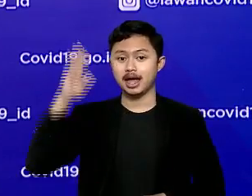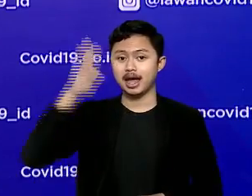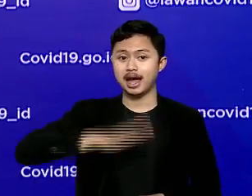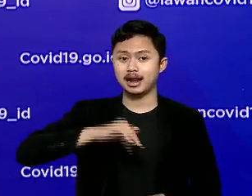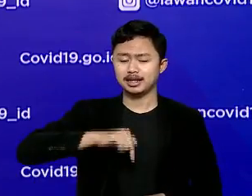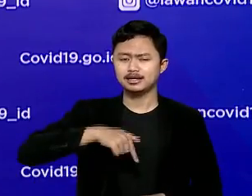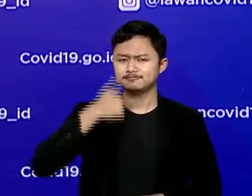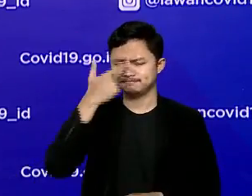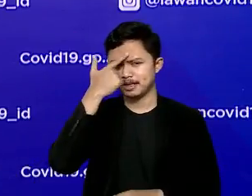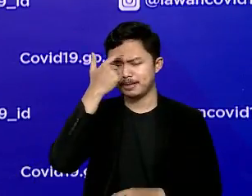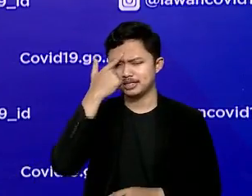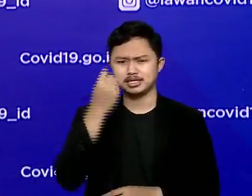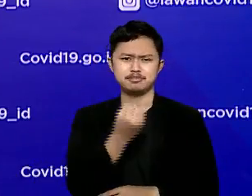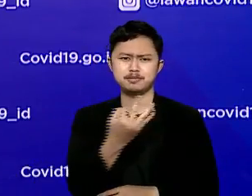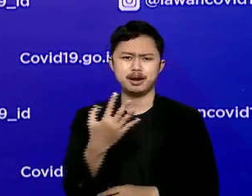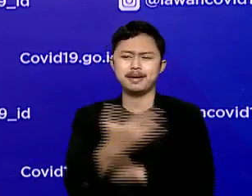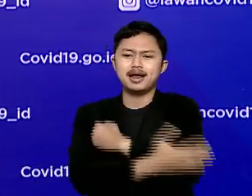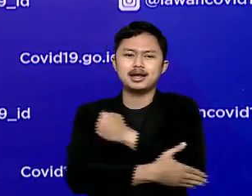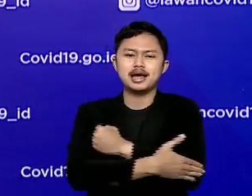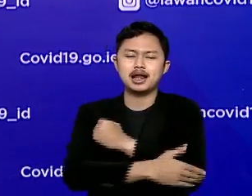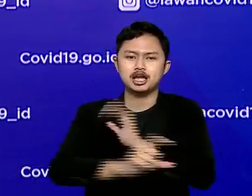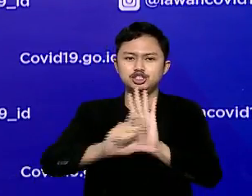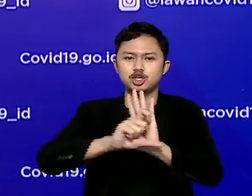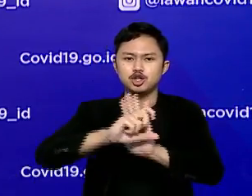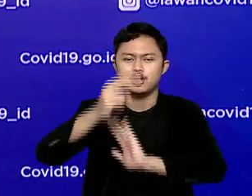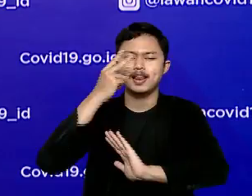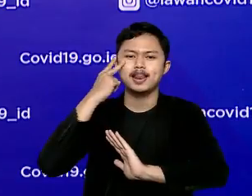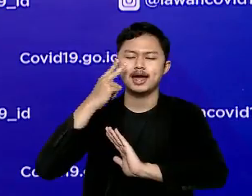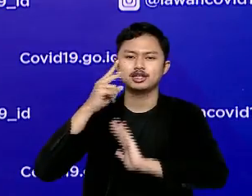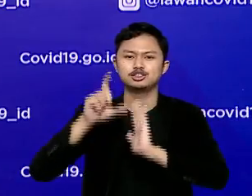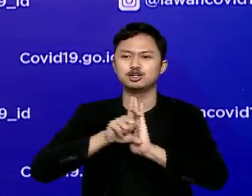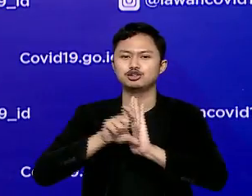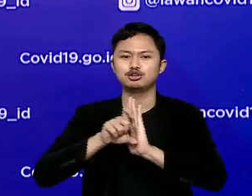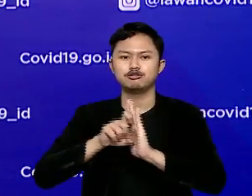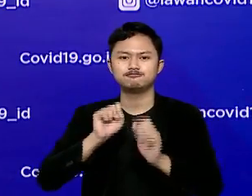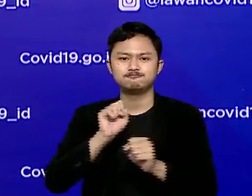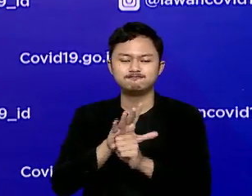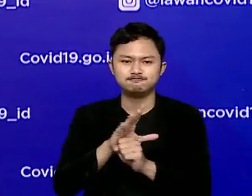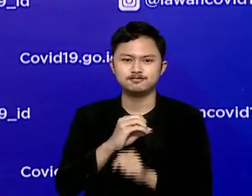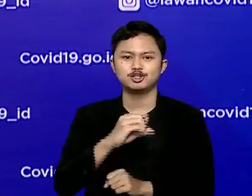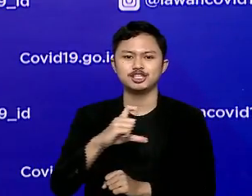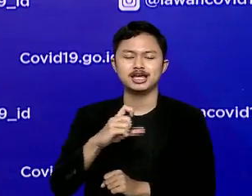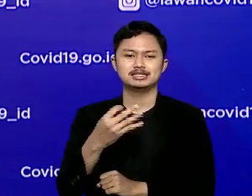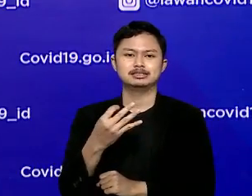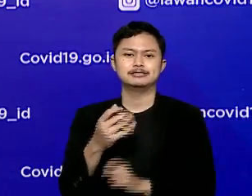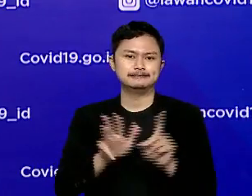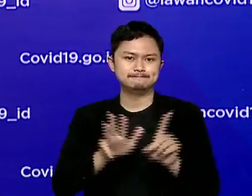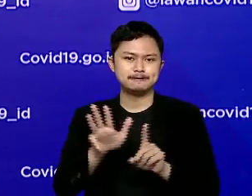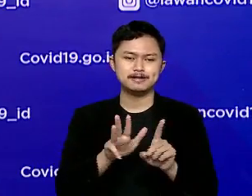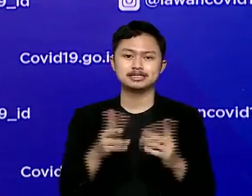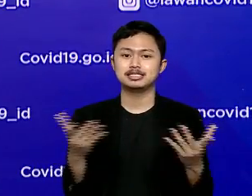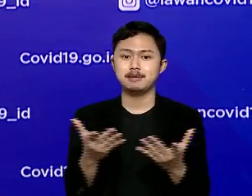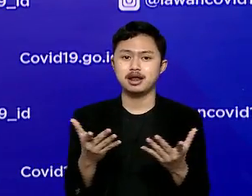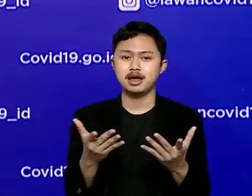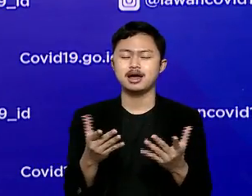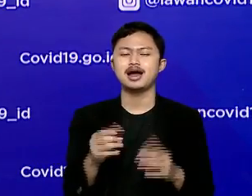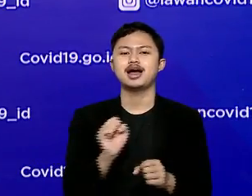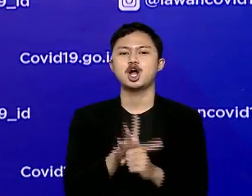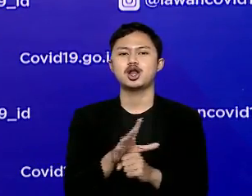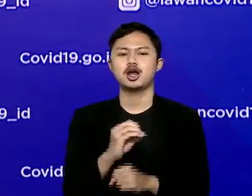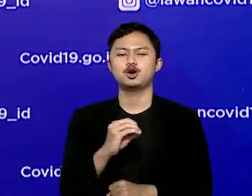pembelajaran dari beberapa negara terkait antisipasi penyebaran virus COVID-19, khususnya varian